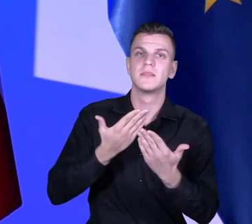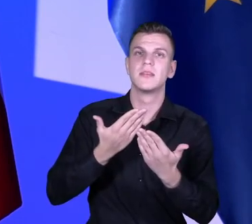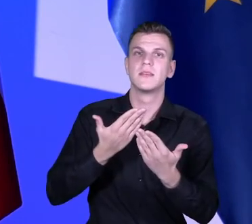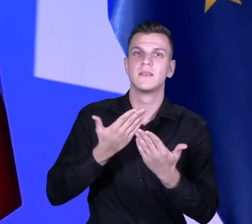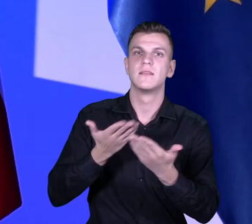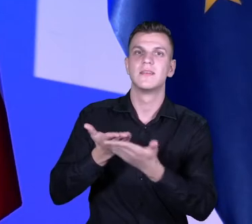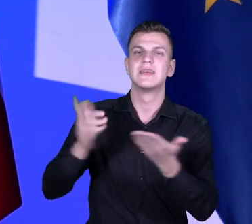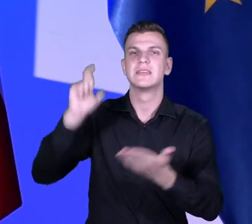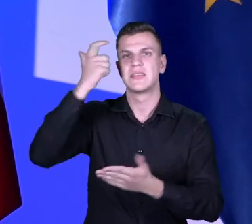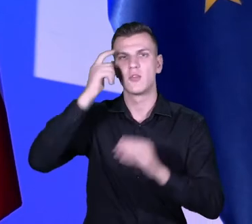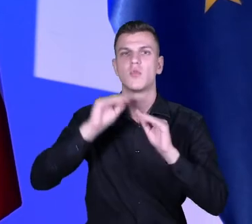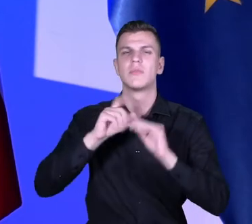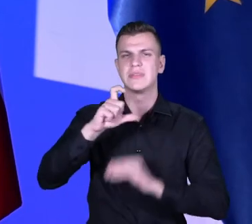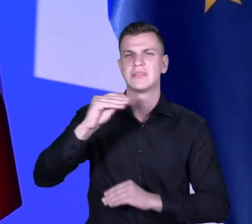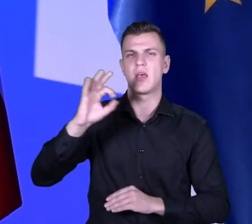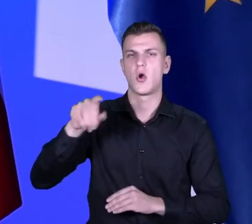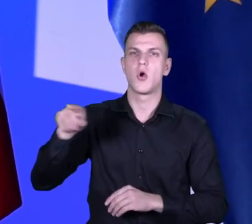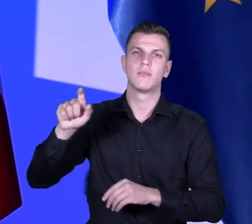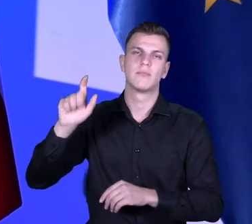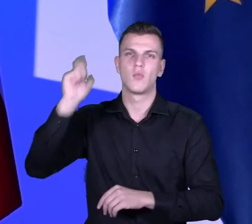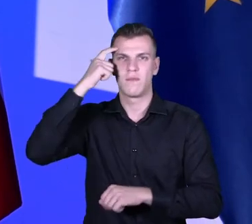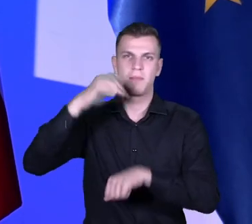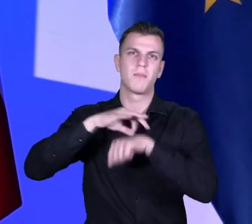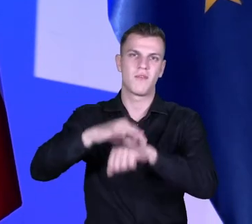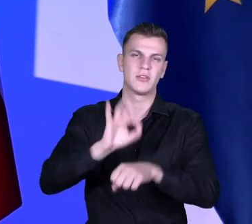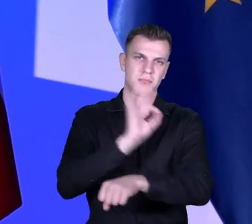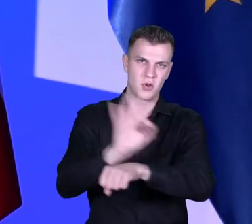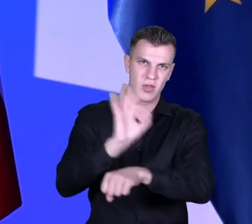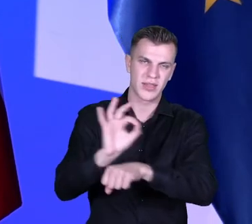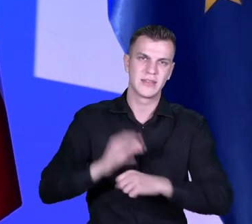zespołowi Centrum Edukacji Obywatelskiej, który ten projekt prowadził.